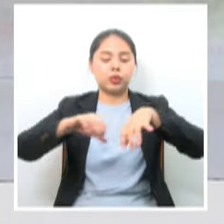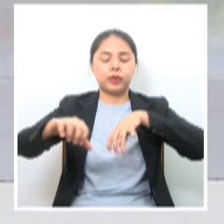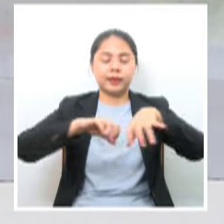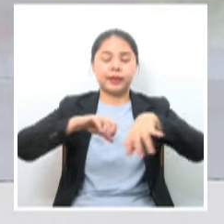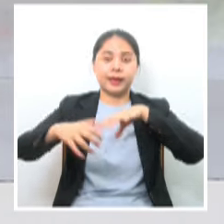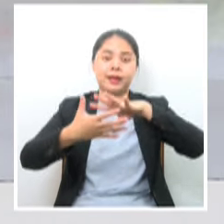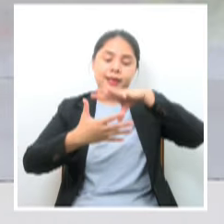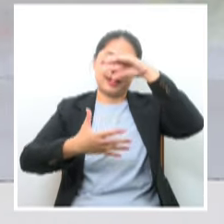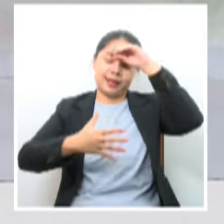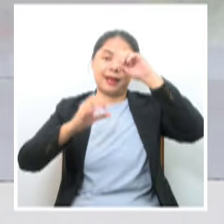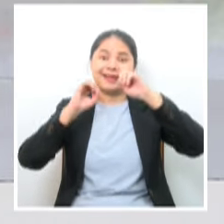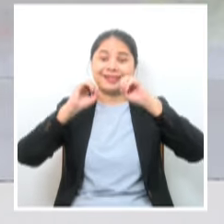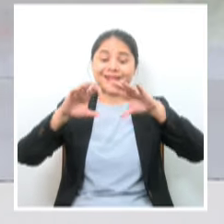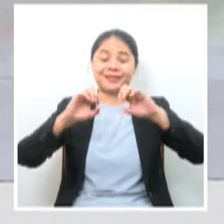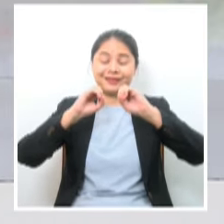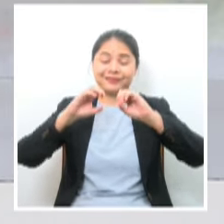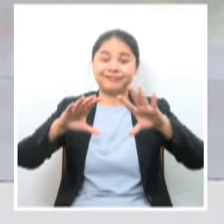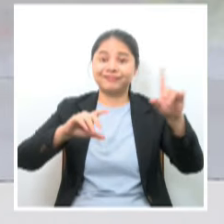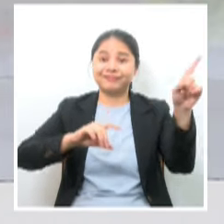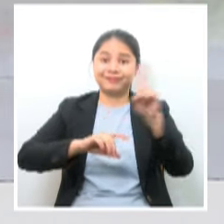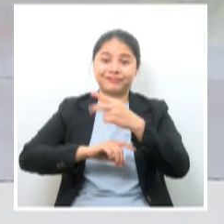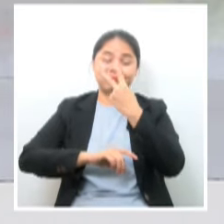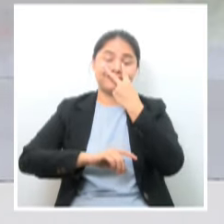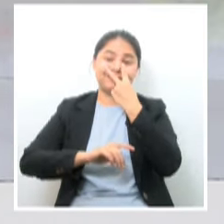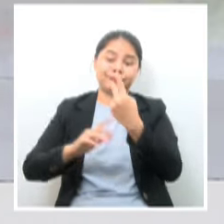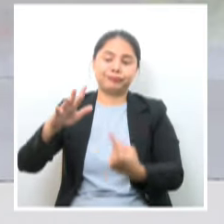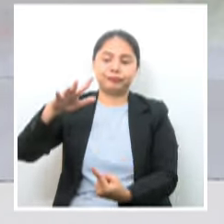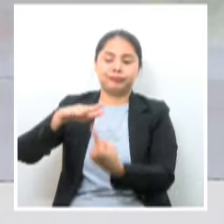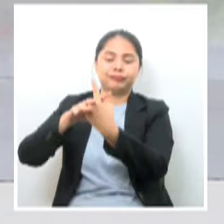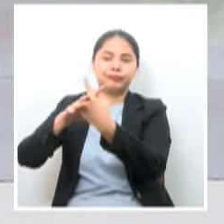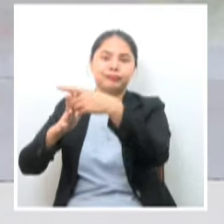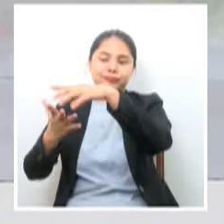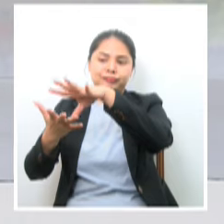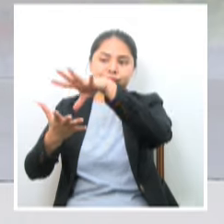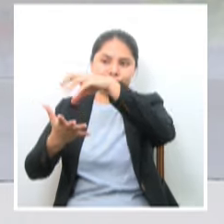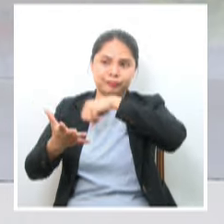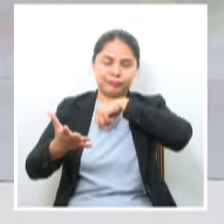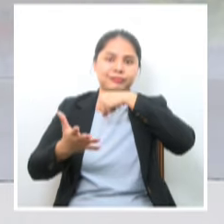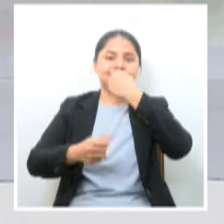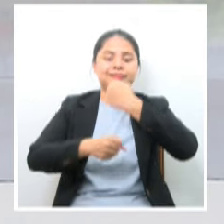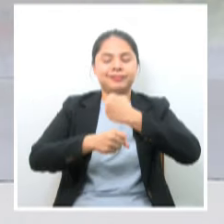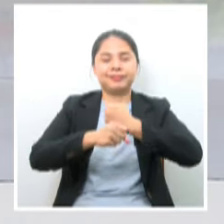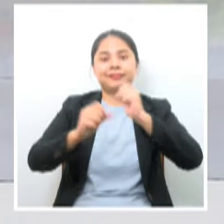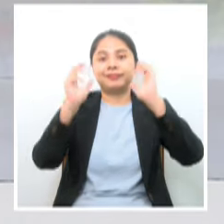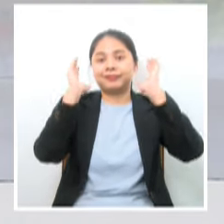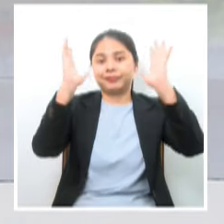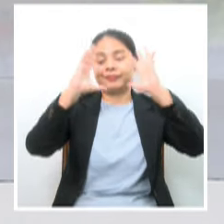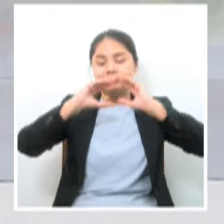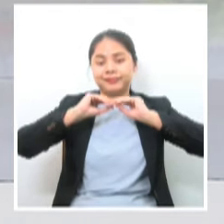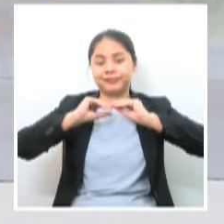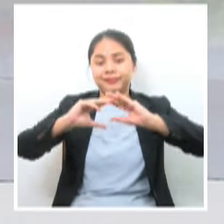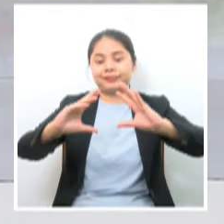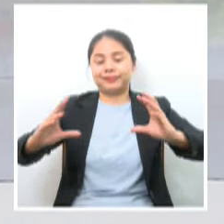สอน Active Learning โดยใช้ Soft Power เป็นสื่อและสถานการณ์การเรียนรู้วัฒนธรรมท้องถิ่นของกลุ่มชา